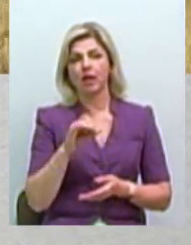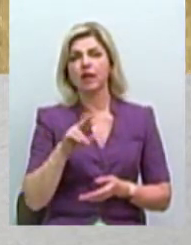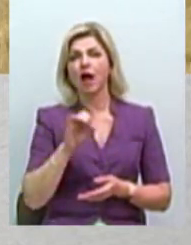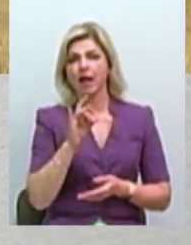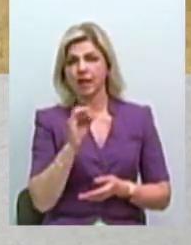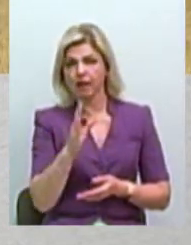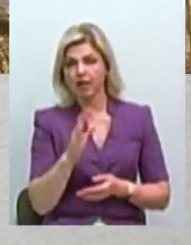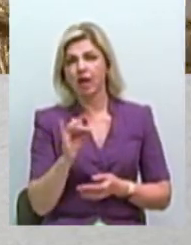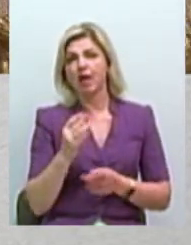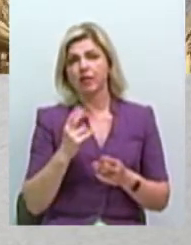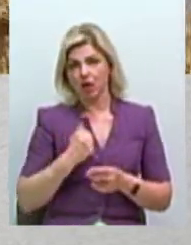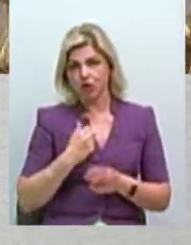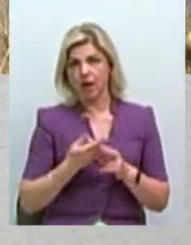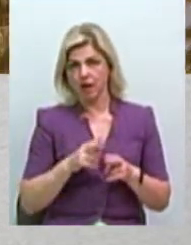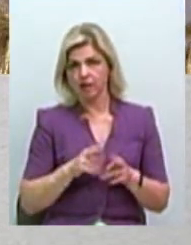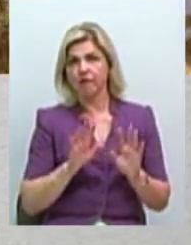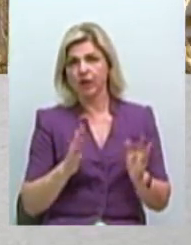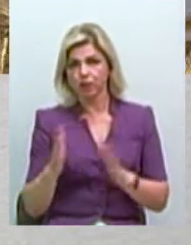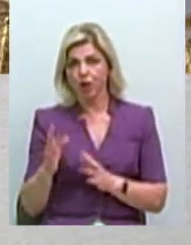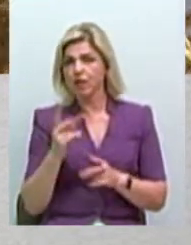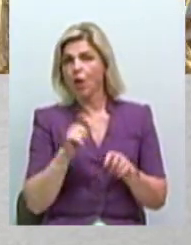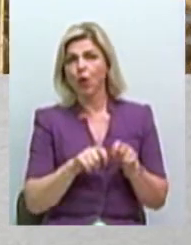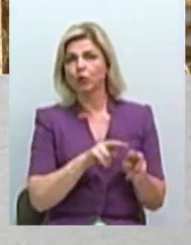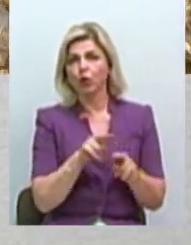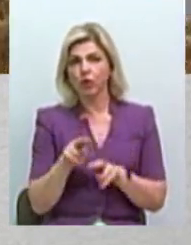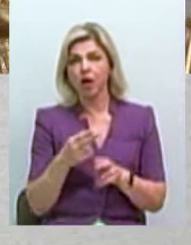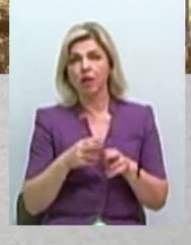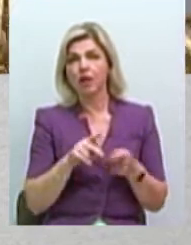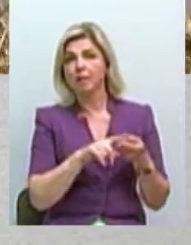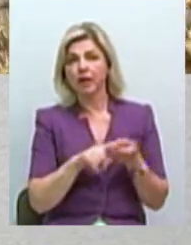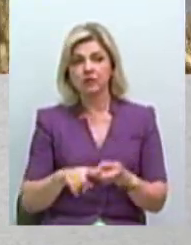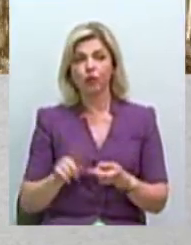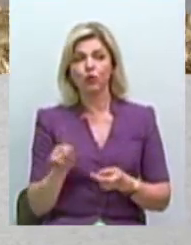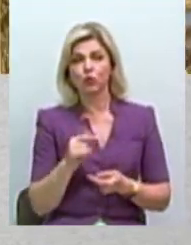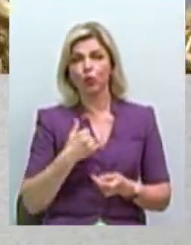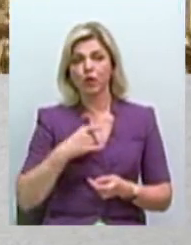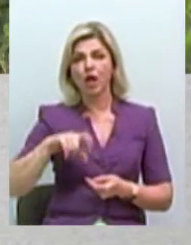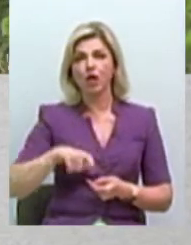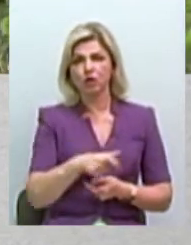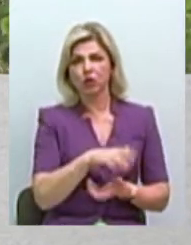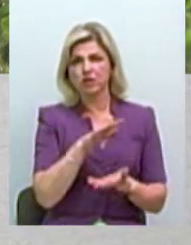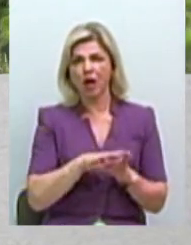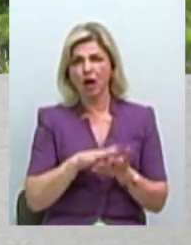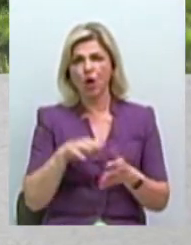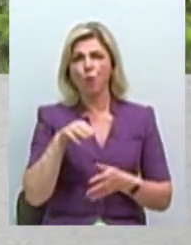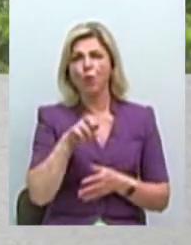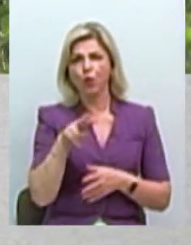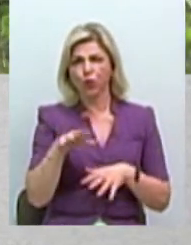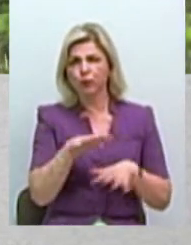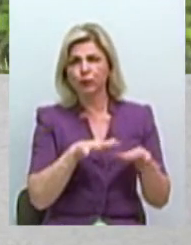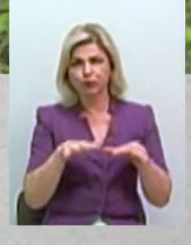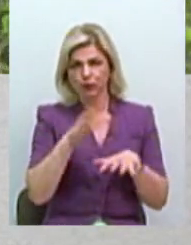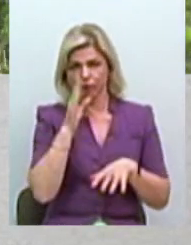зараз відбувається. І до того ж не контролюємо. Це все призведе до того, що у нас річки замулюються. Що треба зробити для цього, щоб